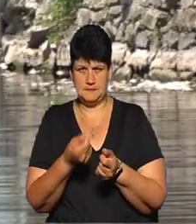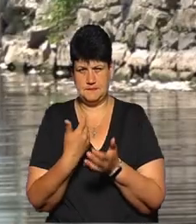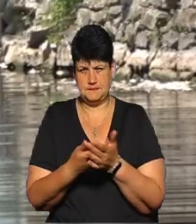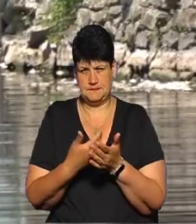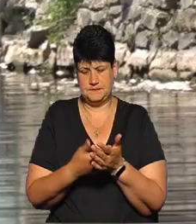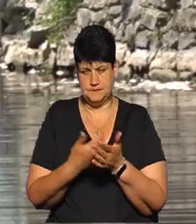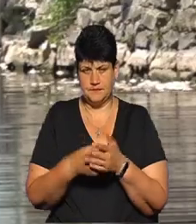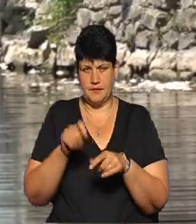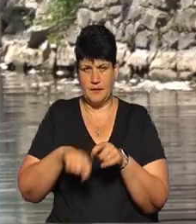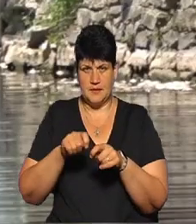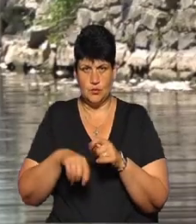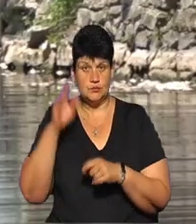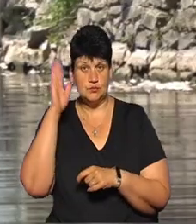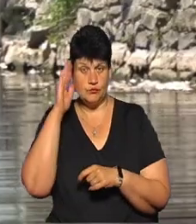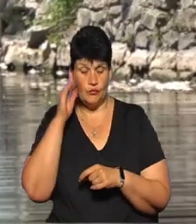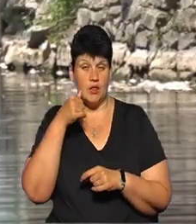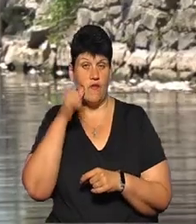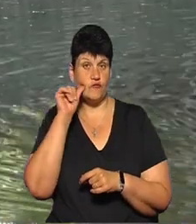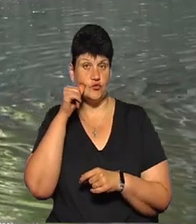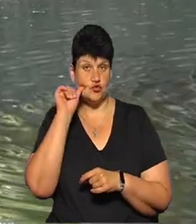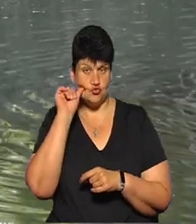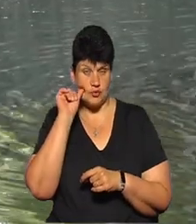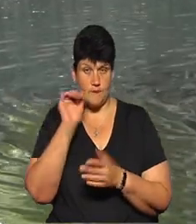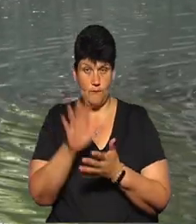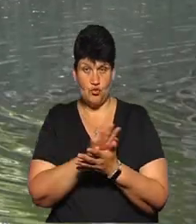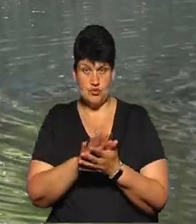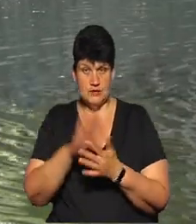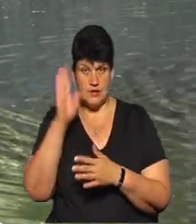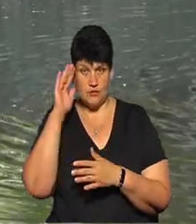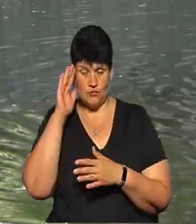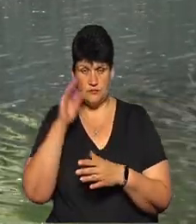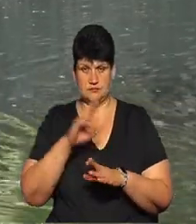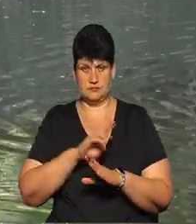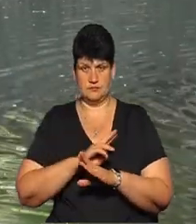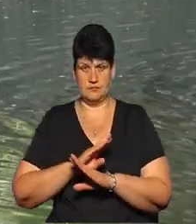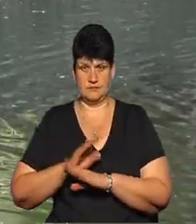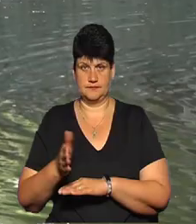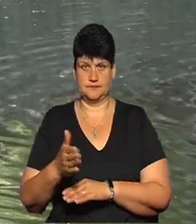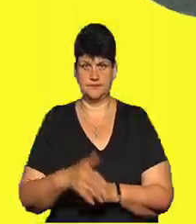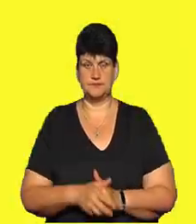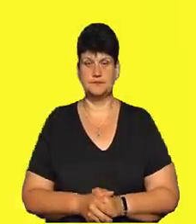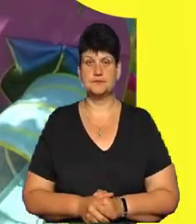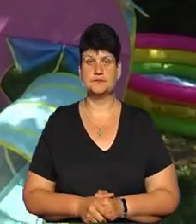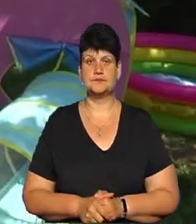Вчора працівники об'єднання парків Тернополя очистили водойму від загиблої риби.